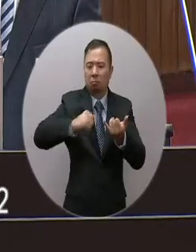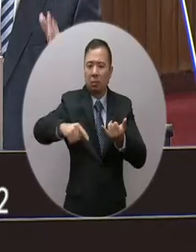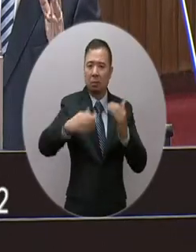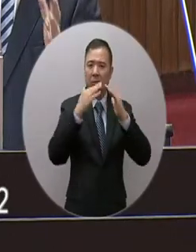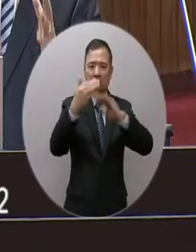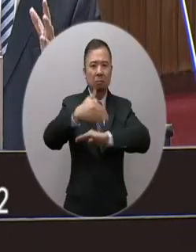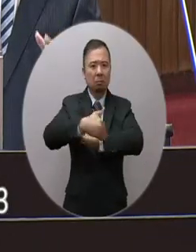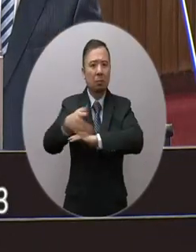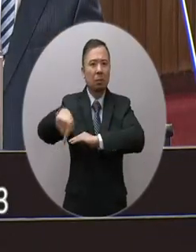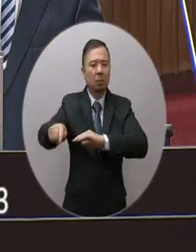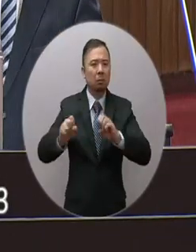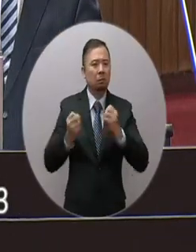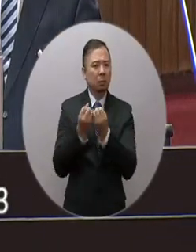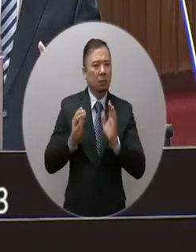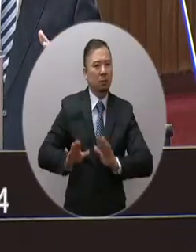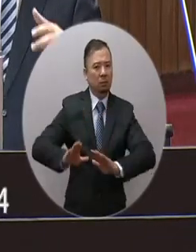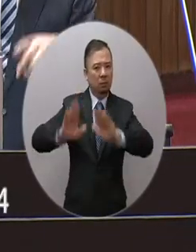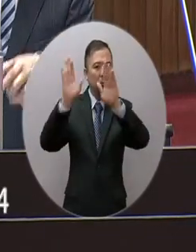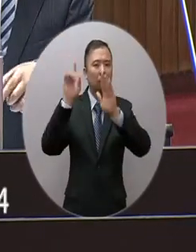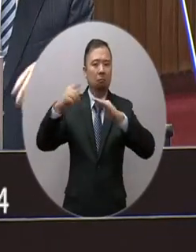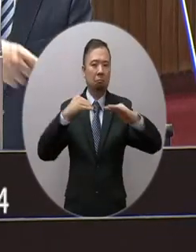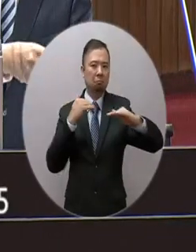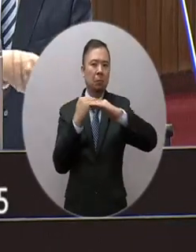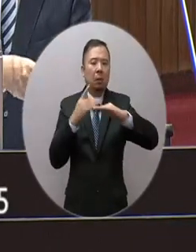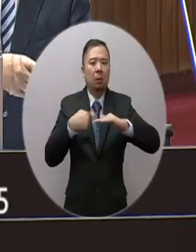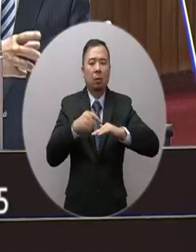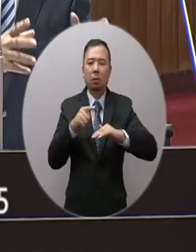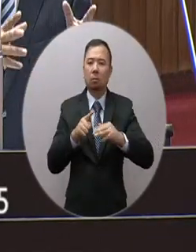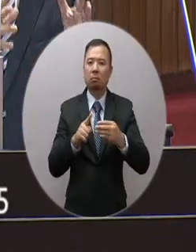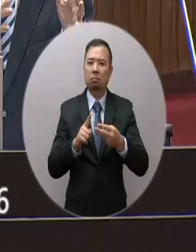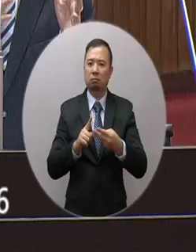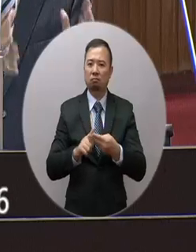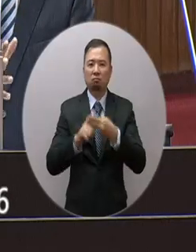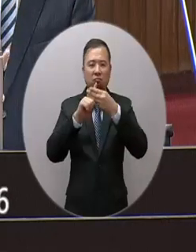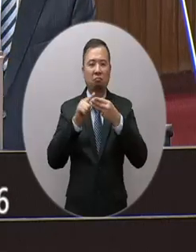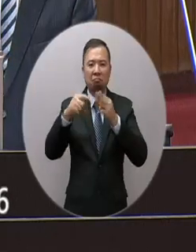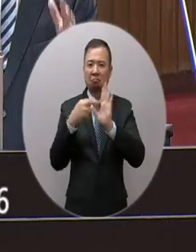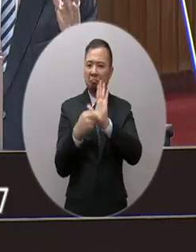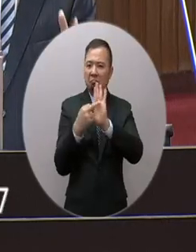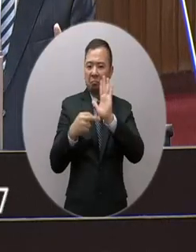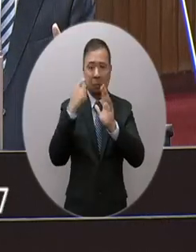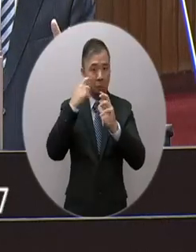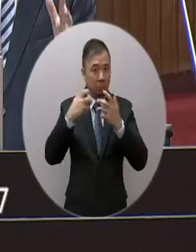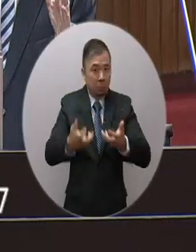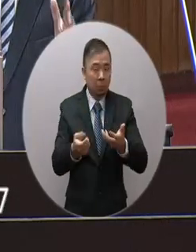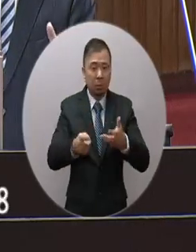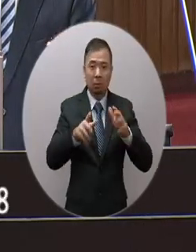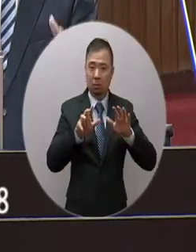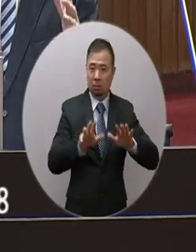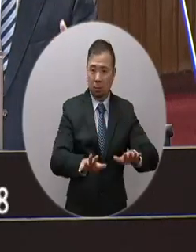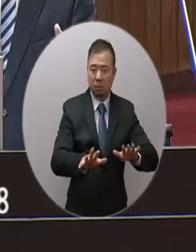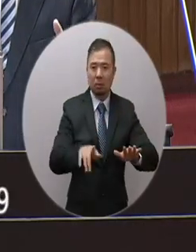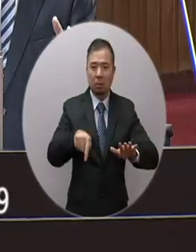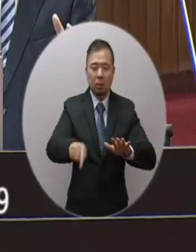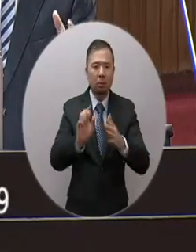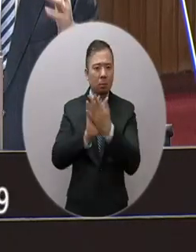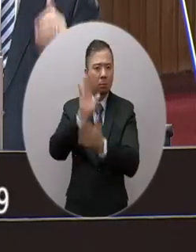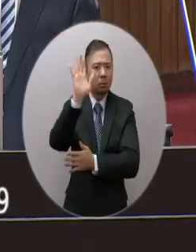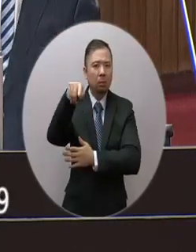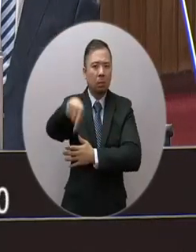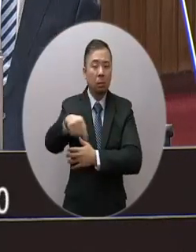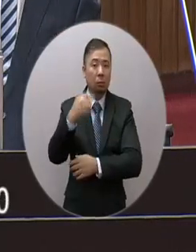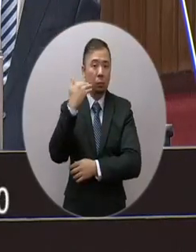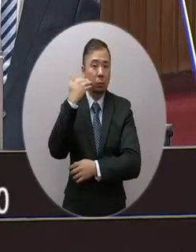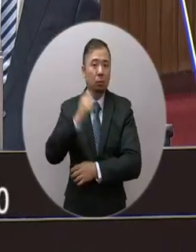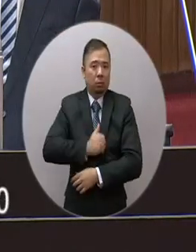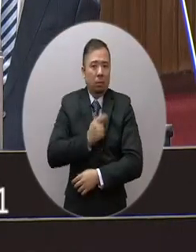认为，我长期主张台湾的这一波跟下一波的经济上的成长力道，跟我们要台湾要提升为一个一